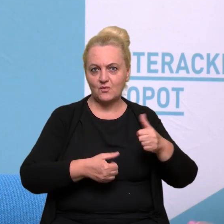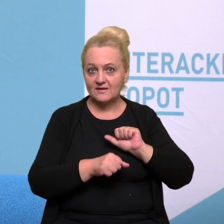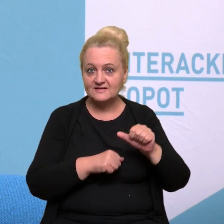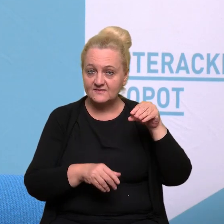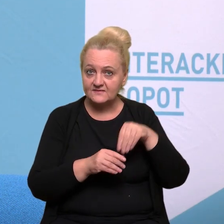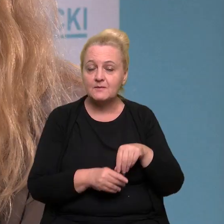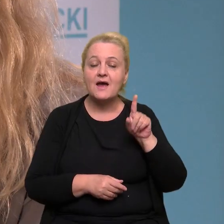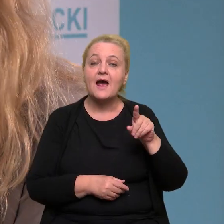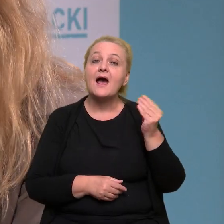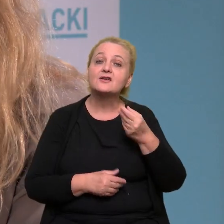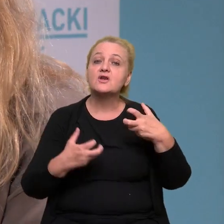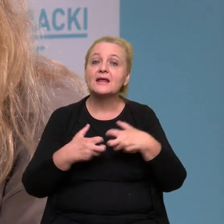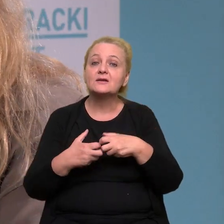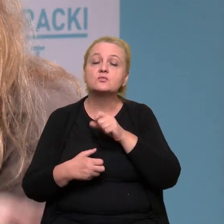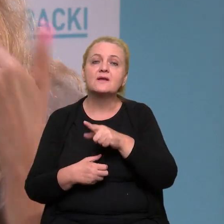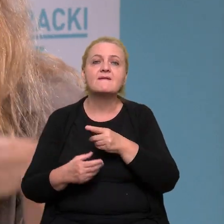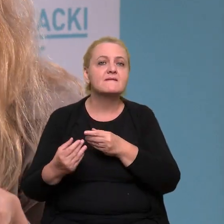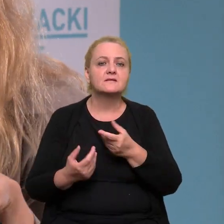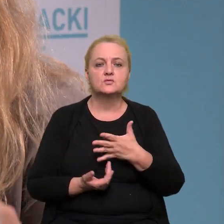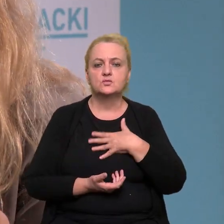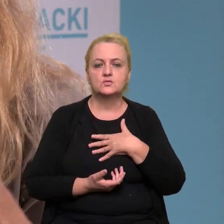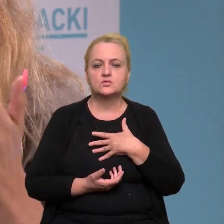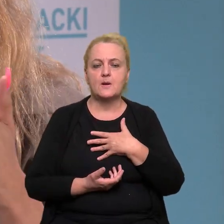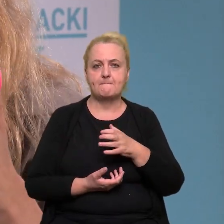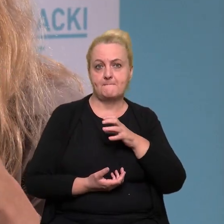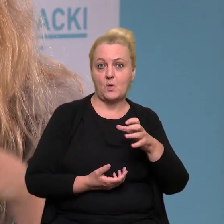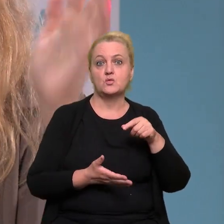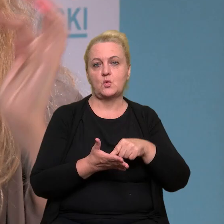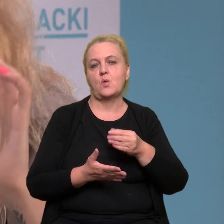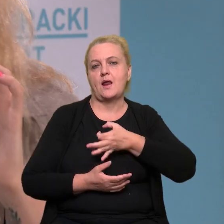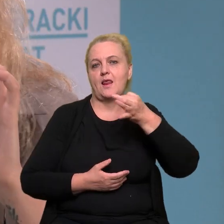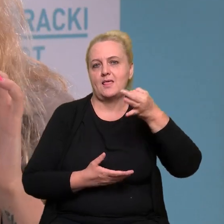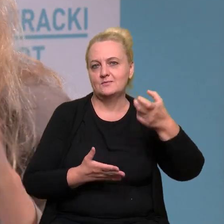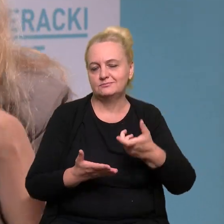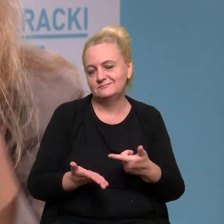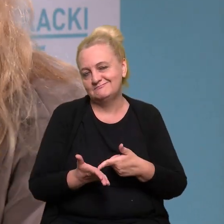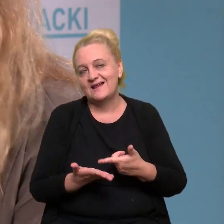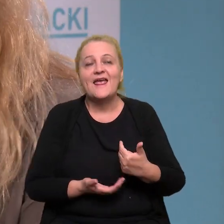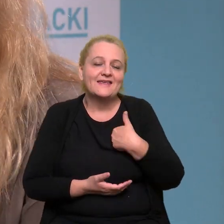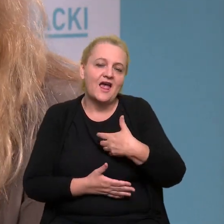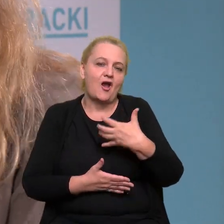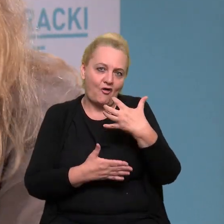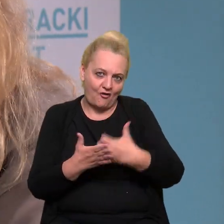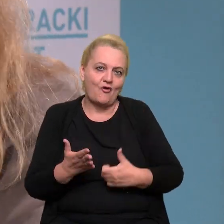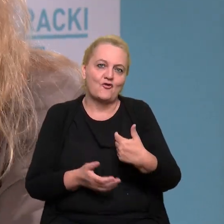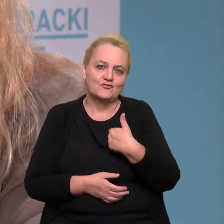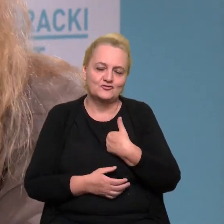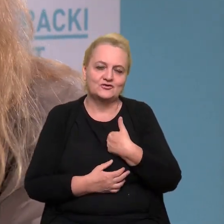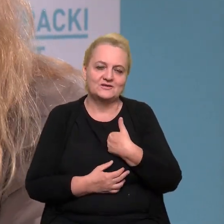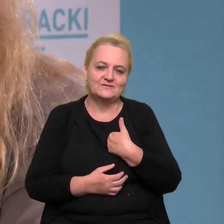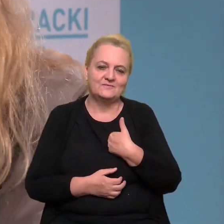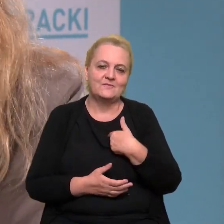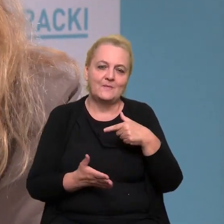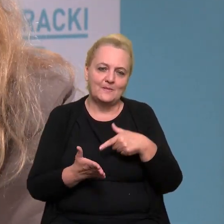oprócz tego też w internecie zdaje się ona coraz lepsza, im jest bogatsza. Ja korzystam